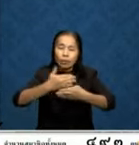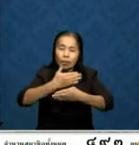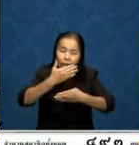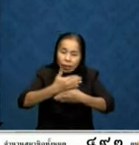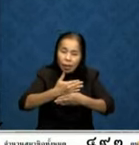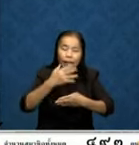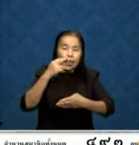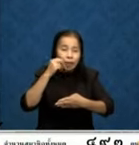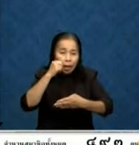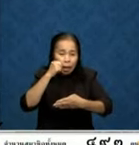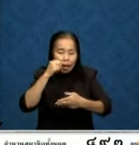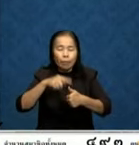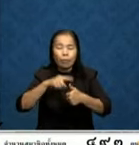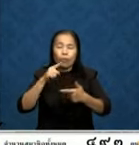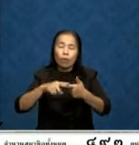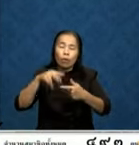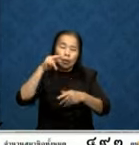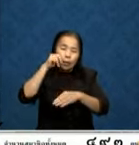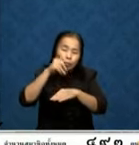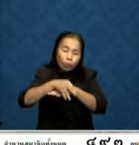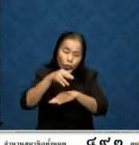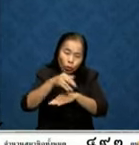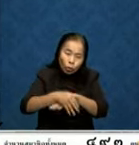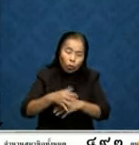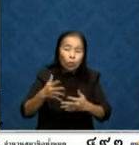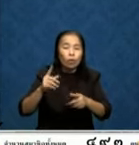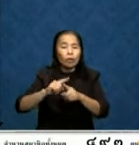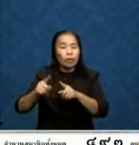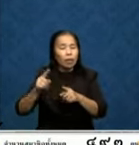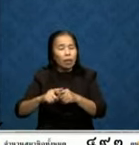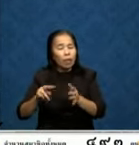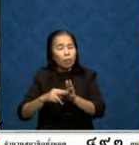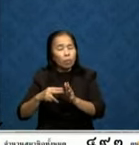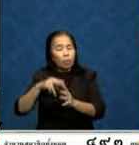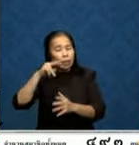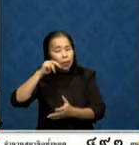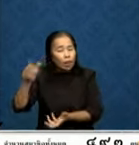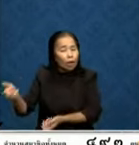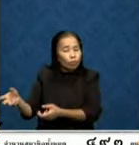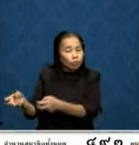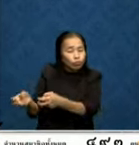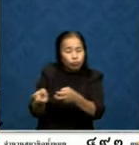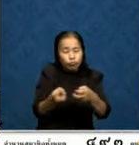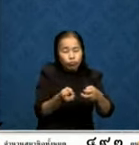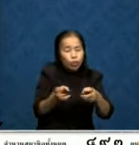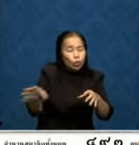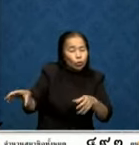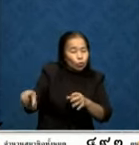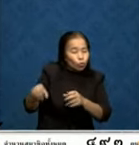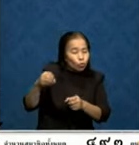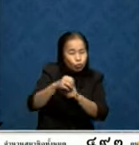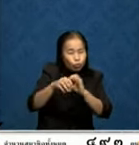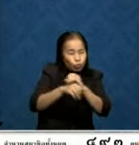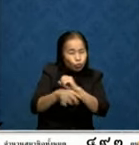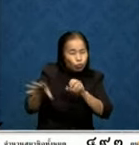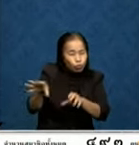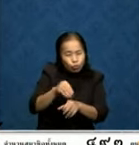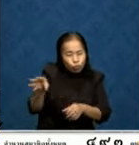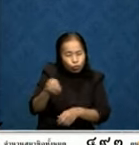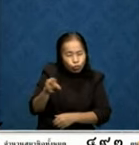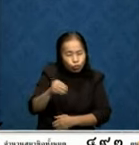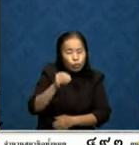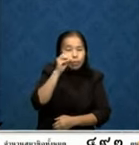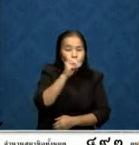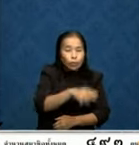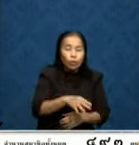ยากเลยครับประเทศไทยเราพัฒนาไปไกลไม่มีที่จะไปสร้างเขื่อนที่ไหนได้พลังงานสะอาดที่จะเกิดจากแสงแดด